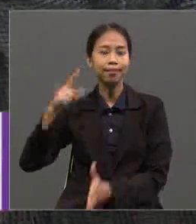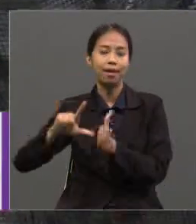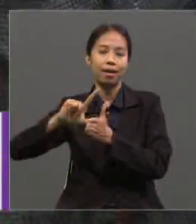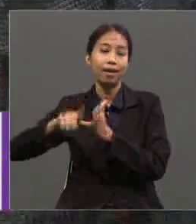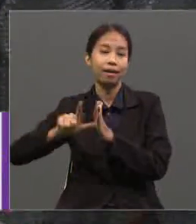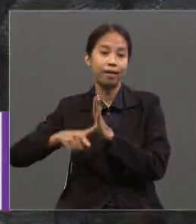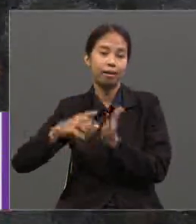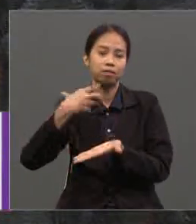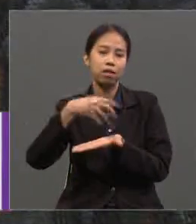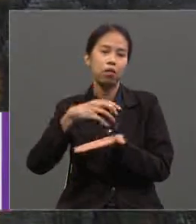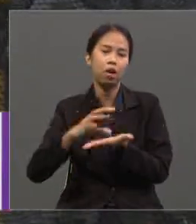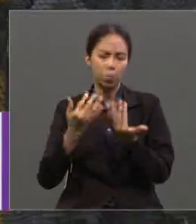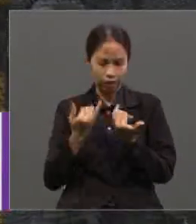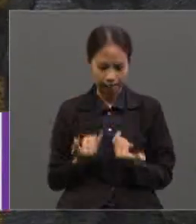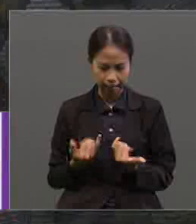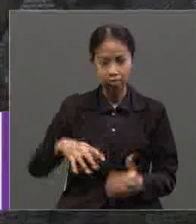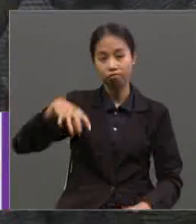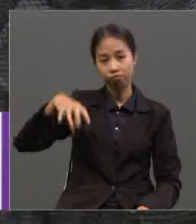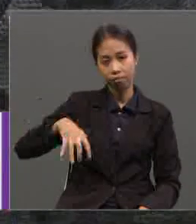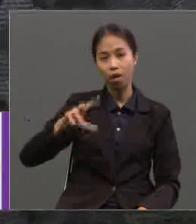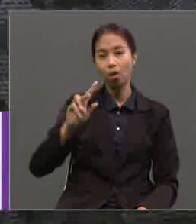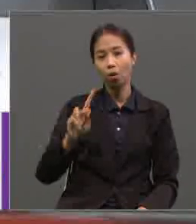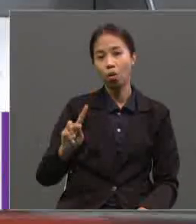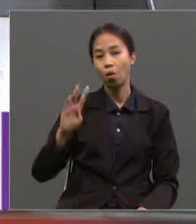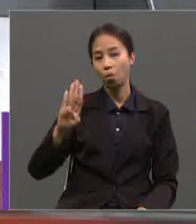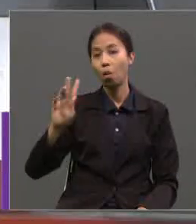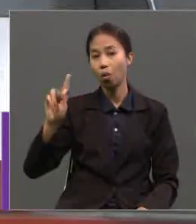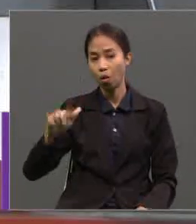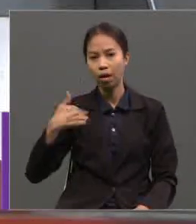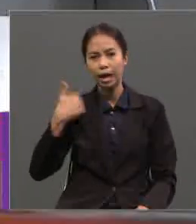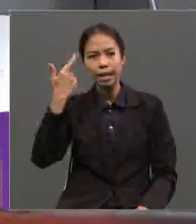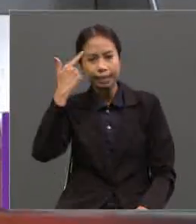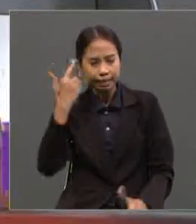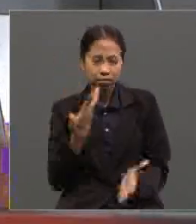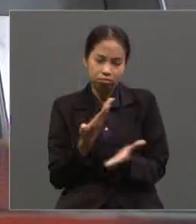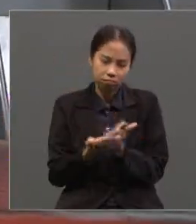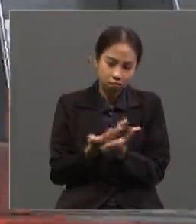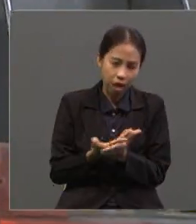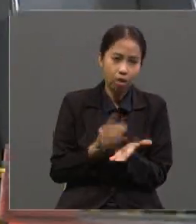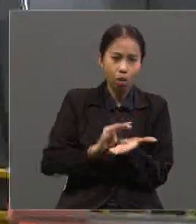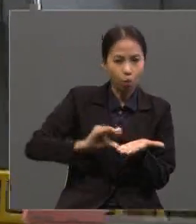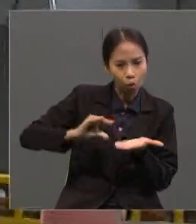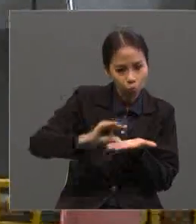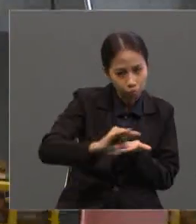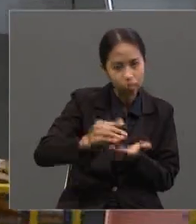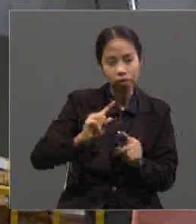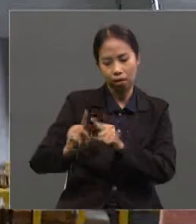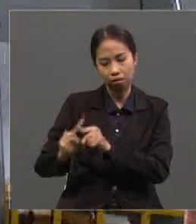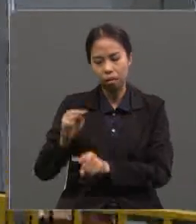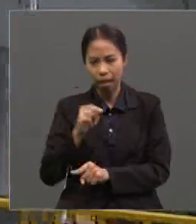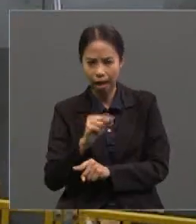กบขบอกว่ากบขได้ปรับพอร์ตการลงทุนโดยเน้นลงทุนในสินทรัพย์หรือว่าธุรกิจที่มี